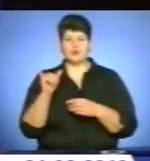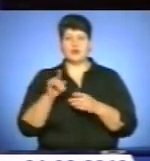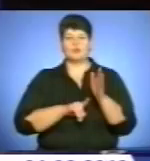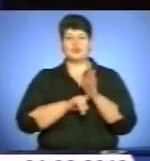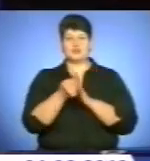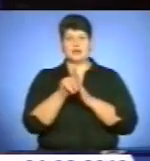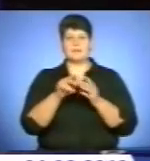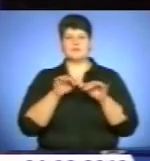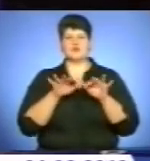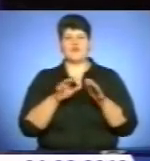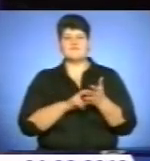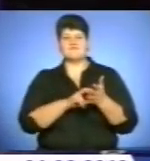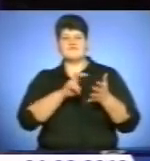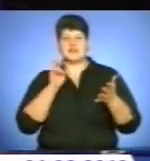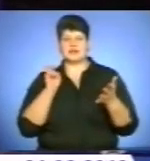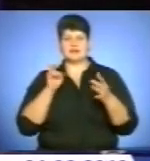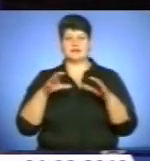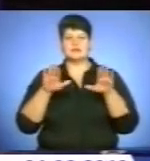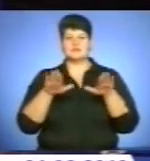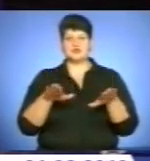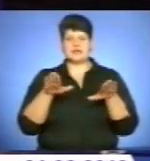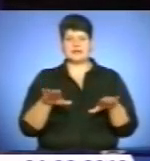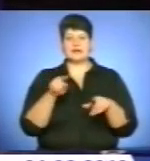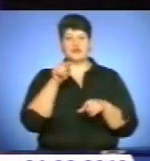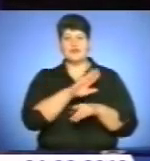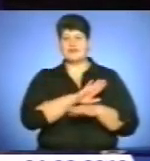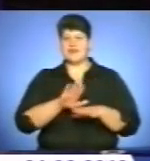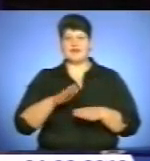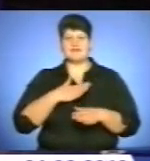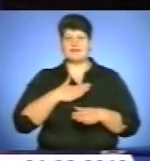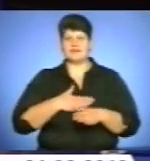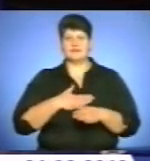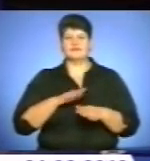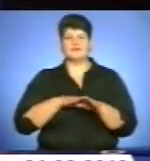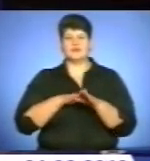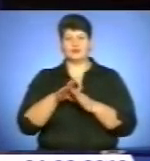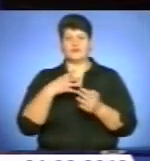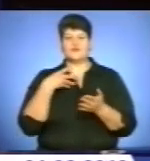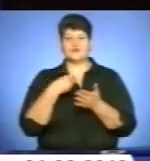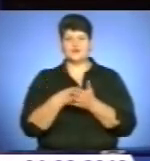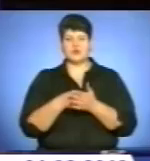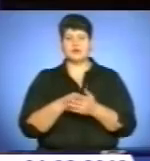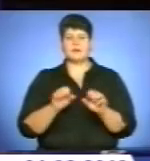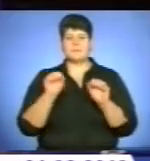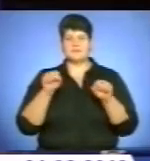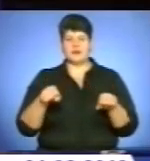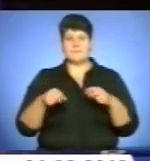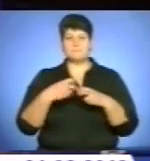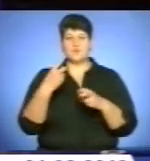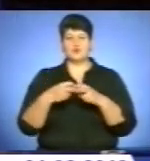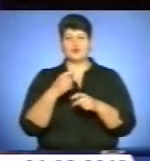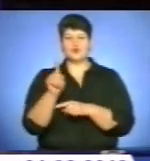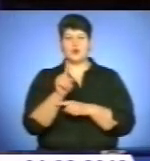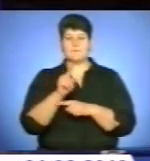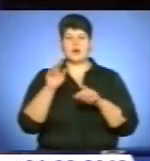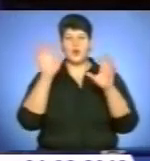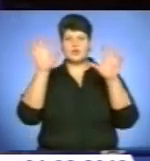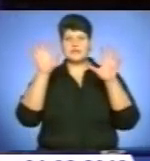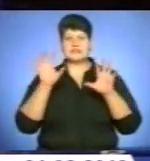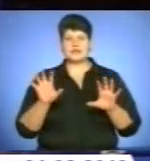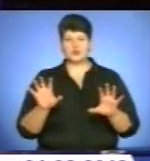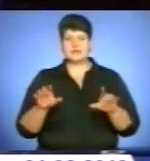посади. Мовляв, той незадовільно виконував свої повноваження та порушував норми Конституції. Також опозиціонери хочуть